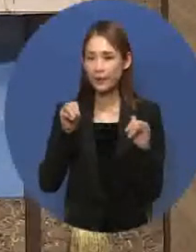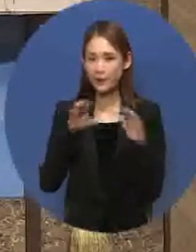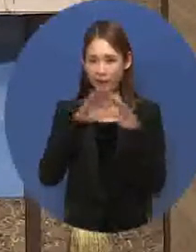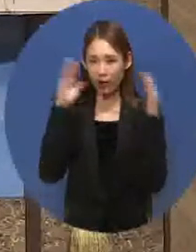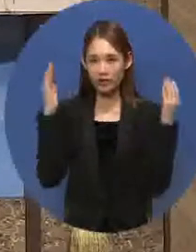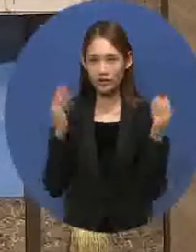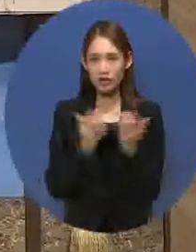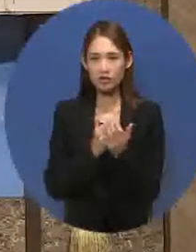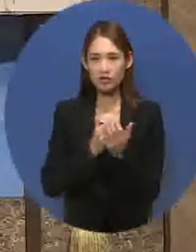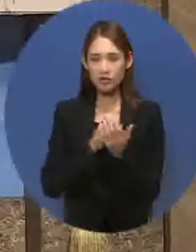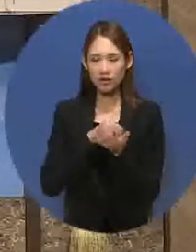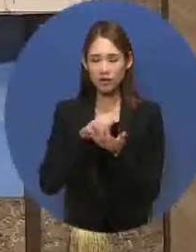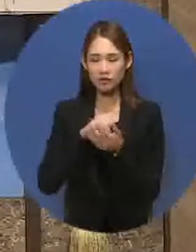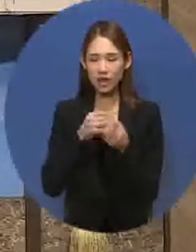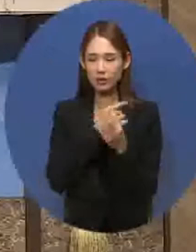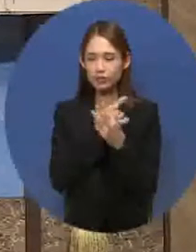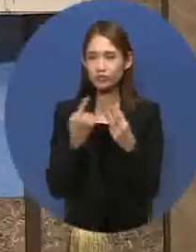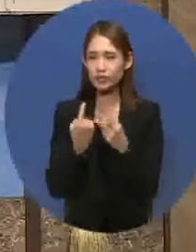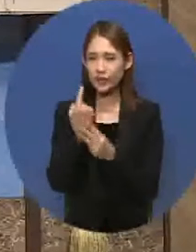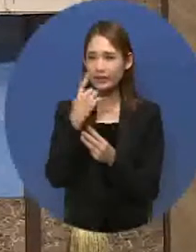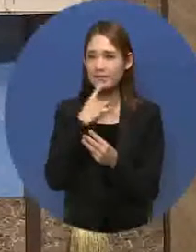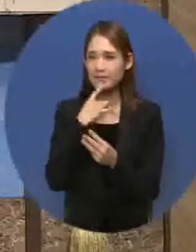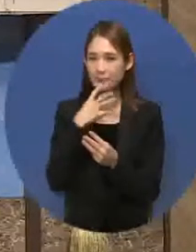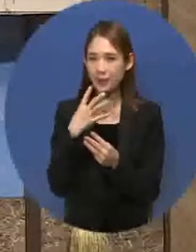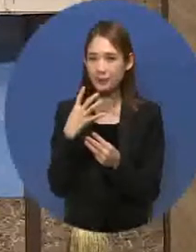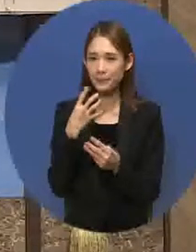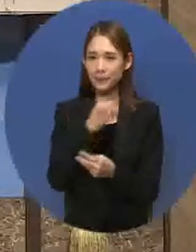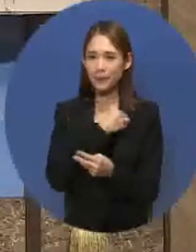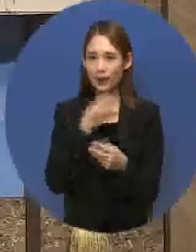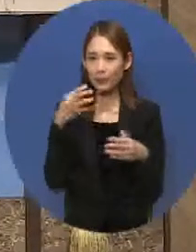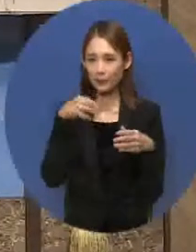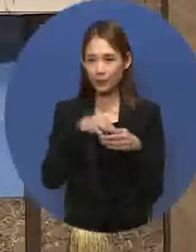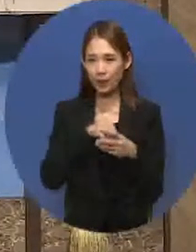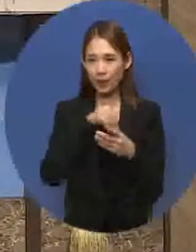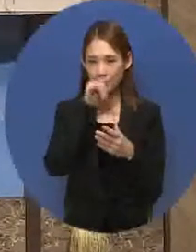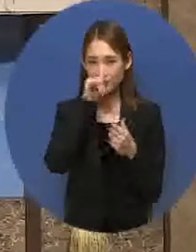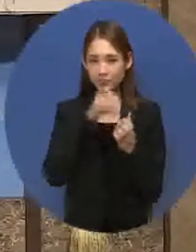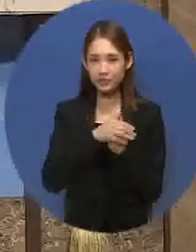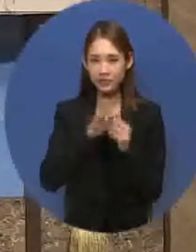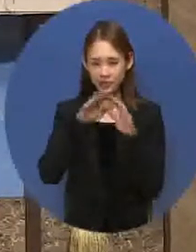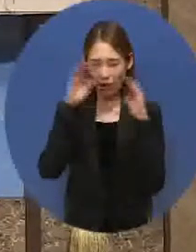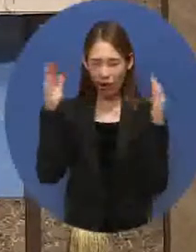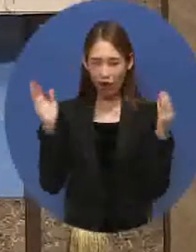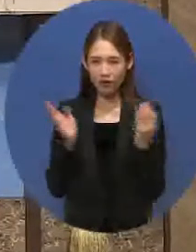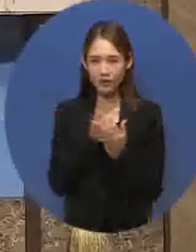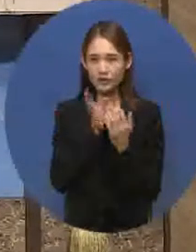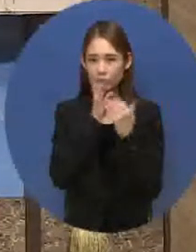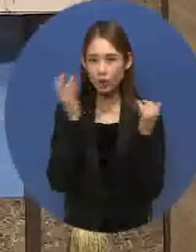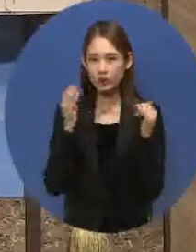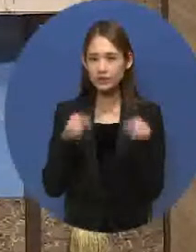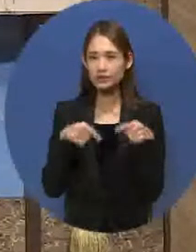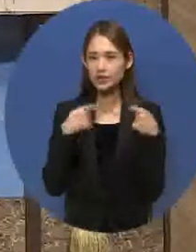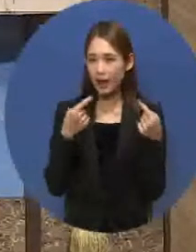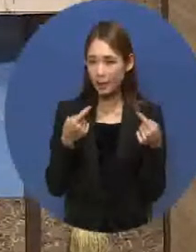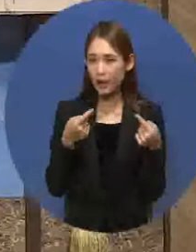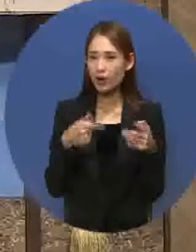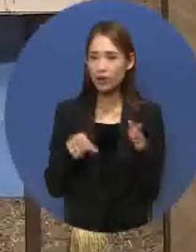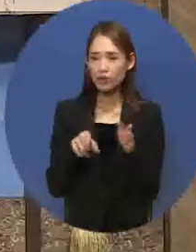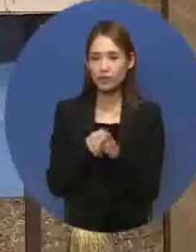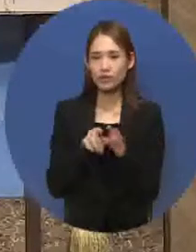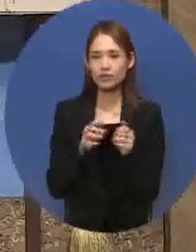3분의 1만 대한노인의 현재는 회원이 되고 있는데 전체 노인이 참여하는 단체가 되기